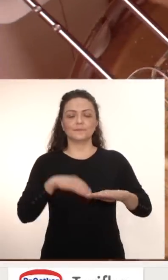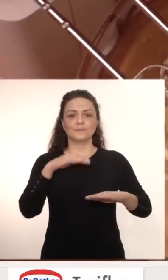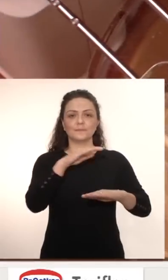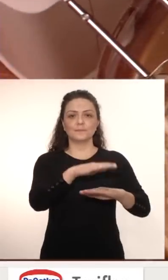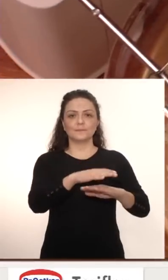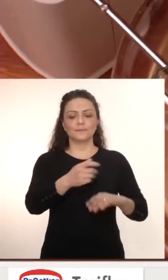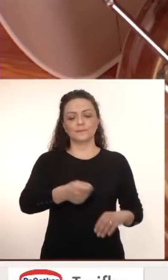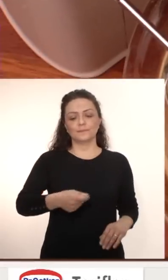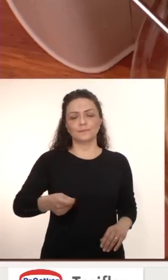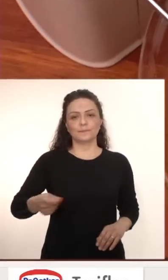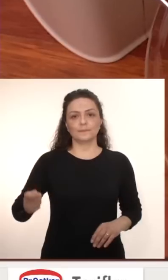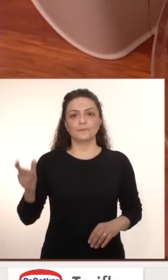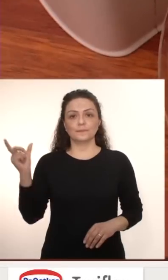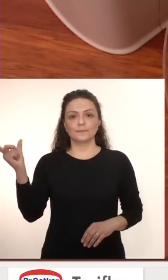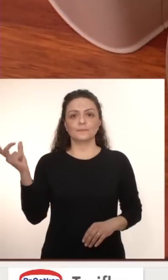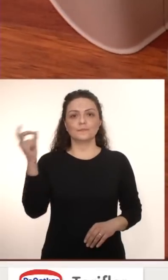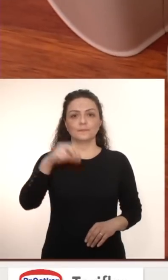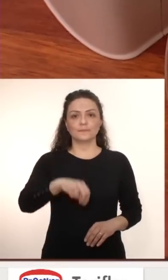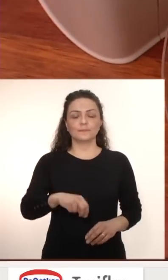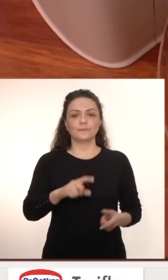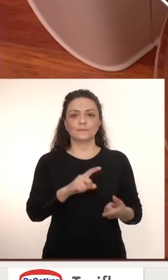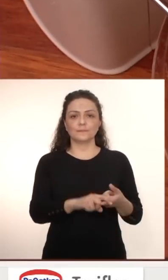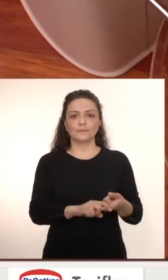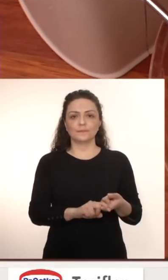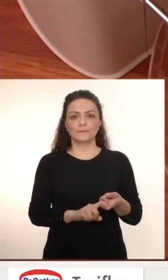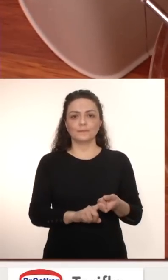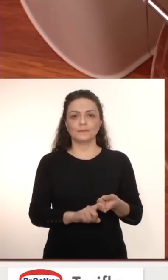Üzerine elediğiniz unu ilave edin.